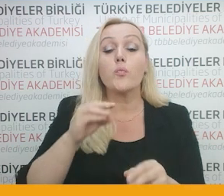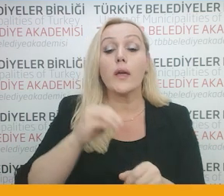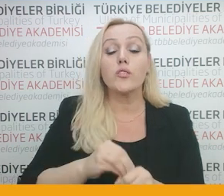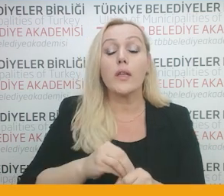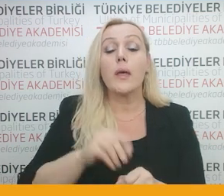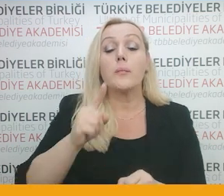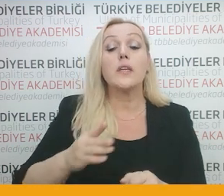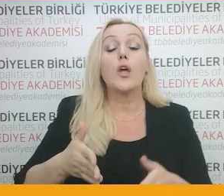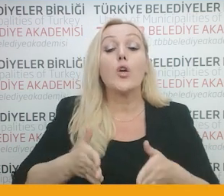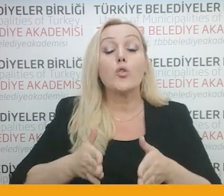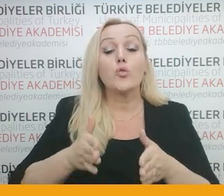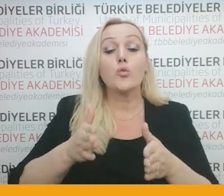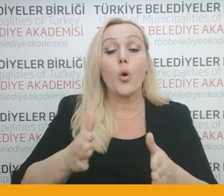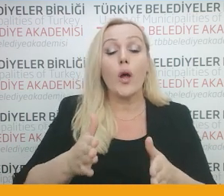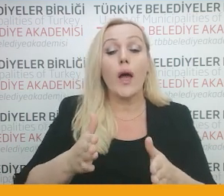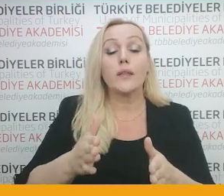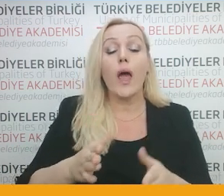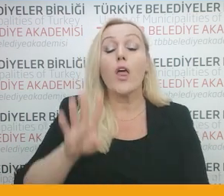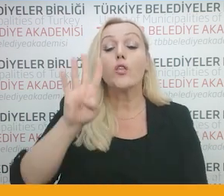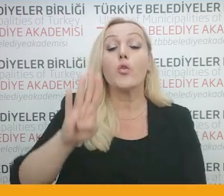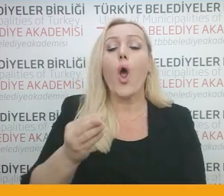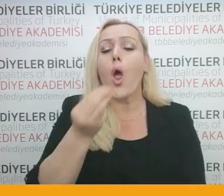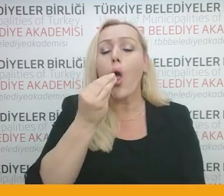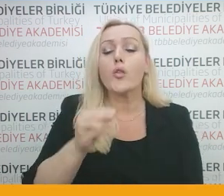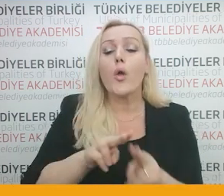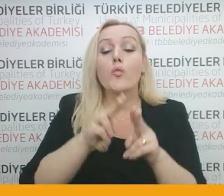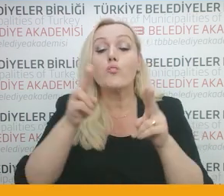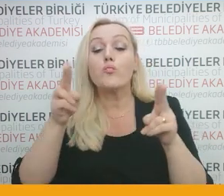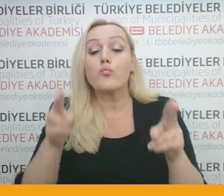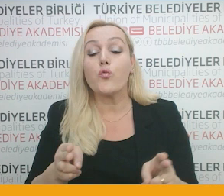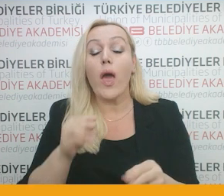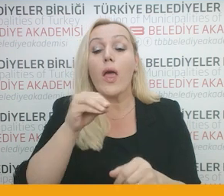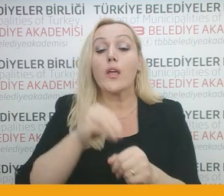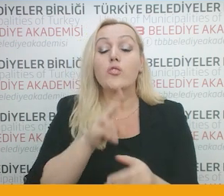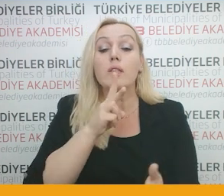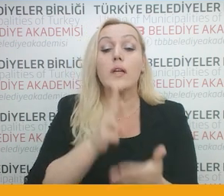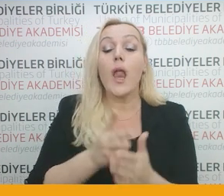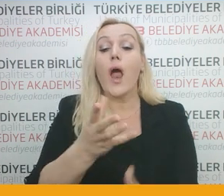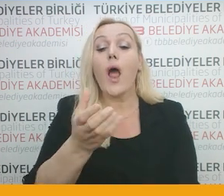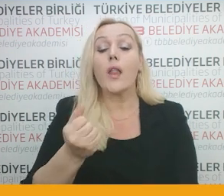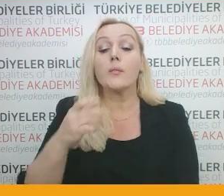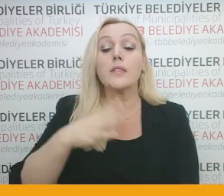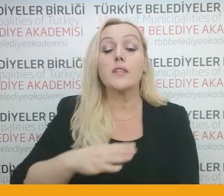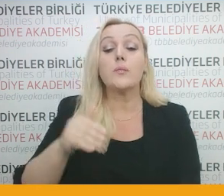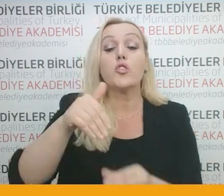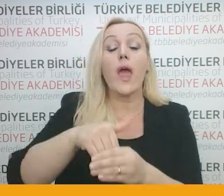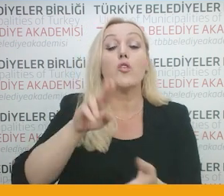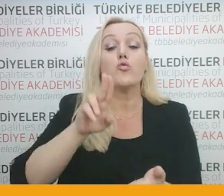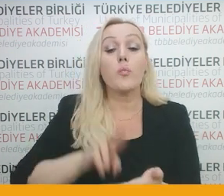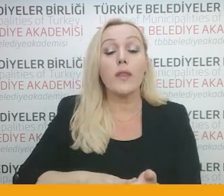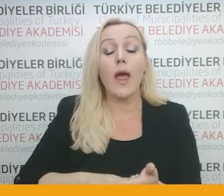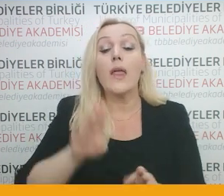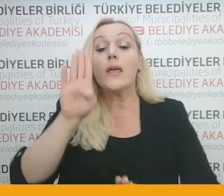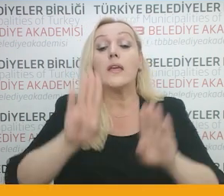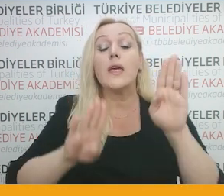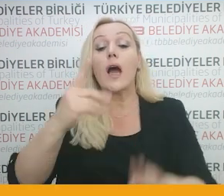bir sokak üzerinde bulunan geniş trotuar üzerinde 4 adet büfeyle için karar alınması talep edilmiş encümende. Daha sonra İhale